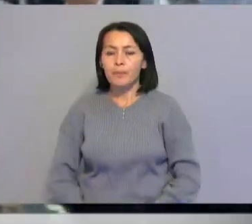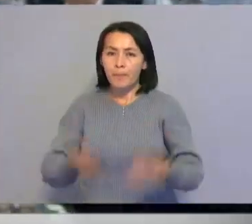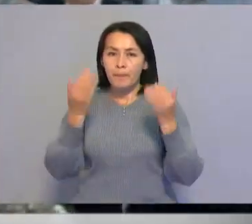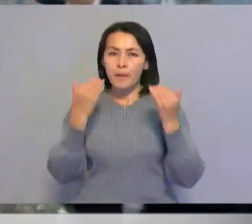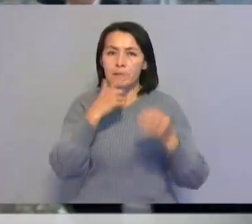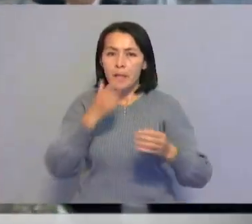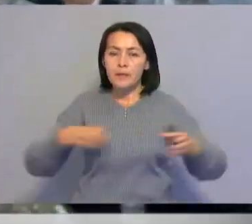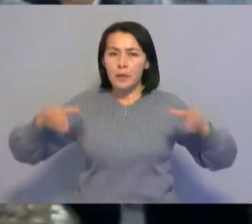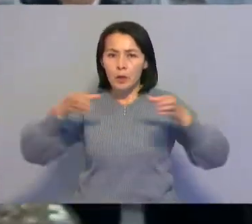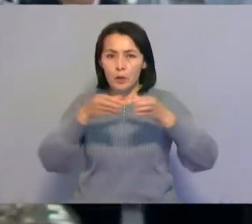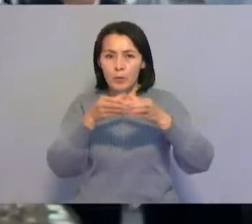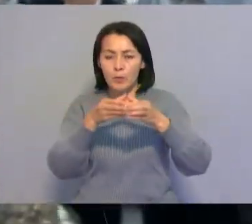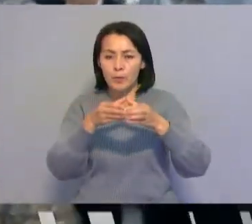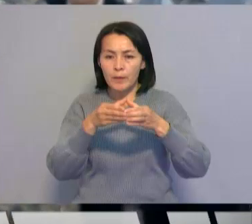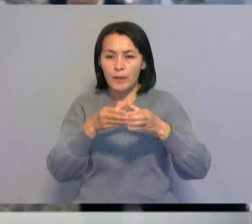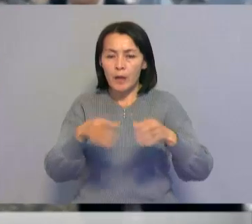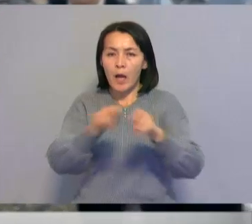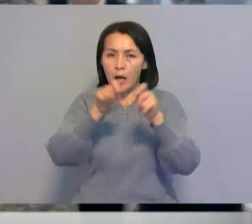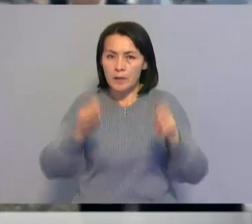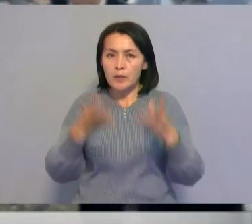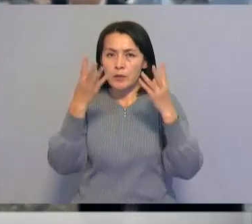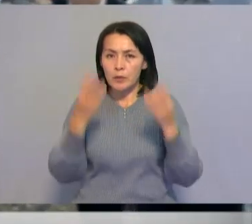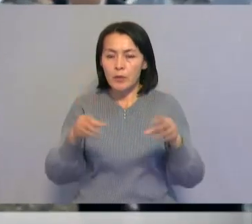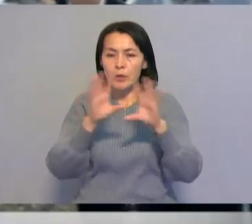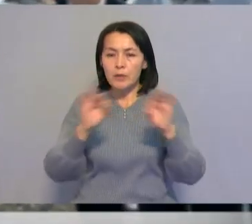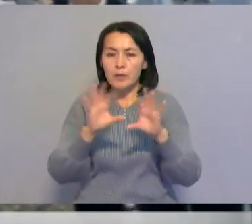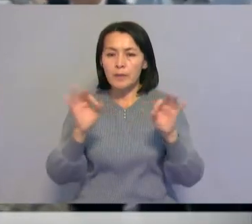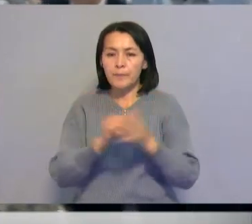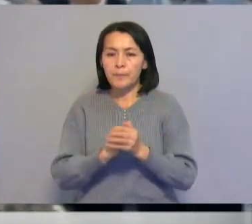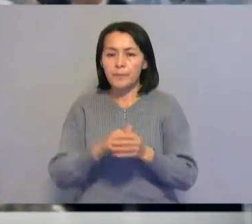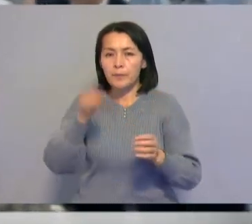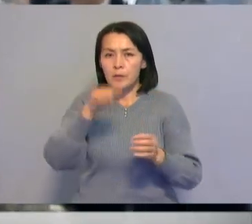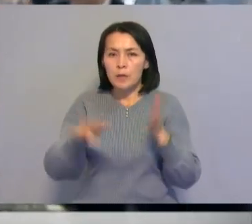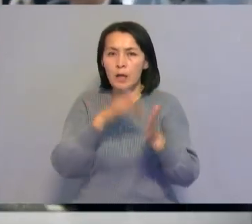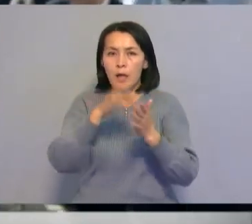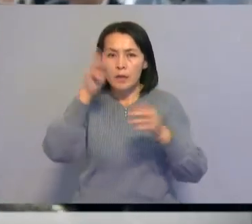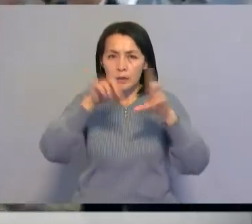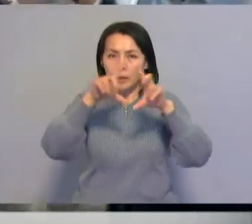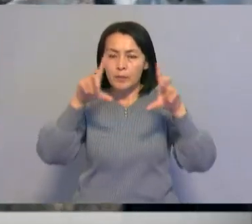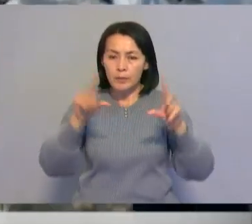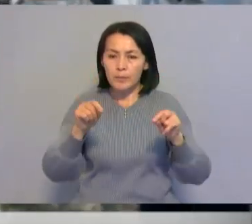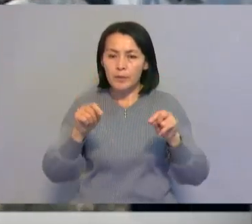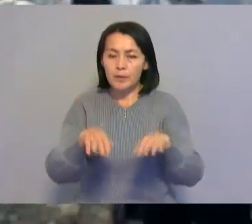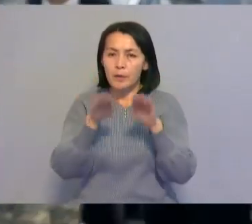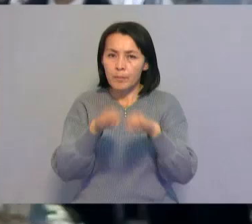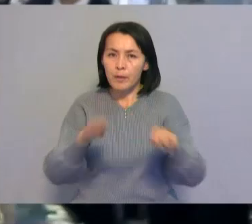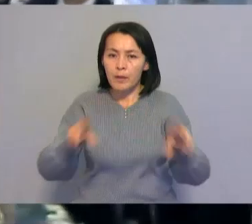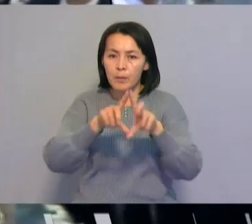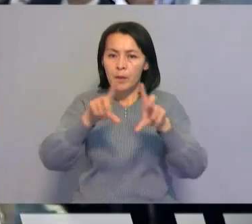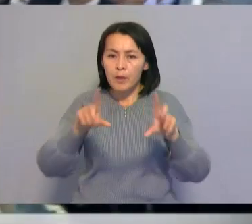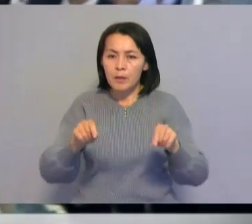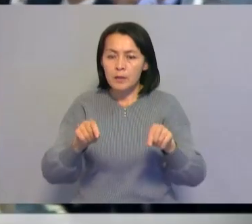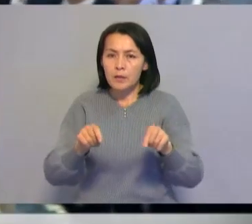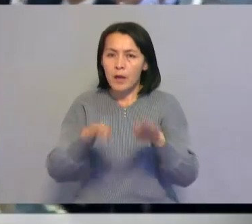біздің әскери бөлім аумағында ашық есік күні жарияланды. Сол қалалық мектептерден, балабақшалардан